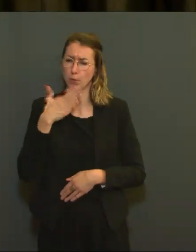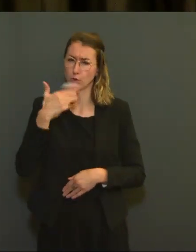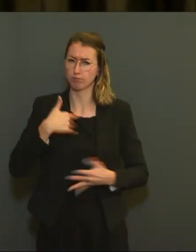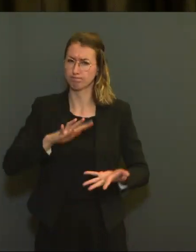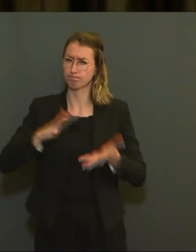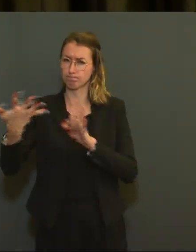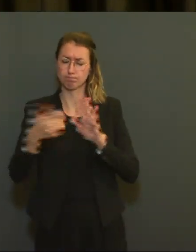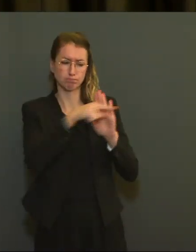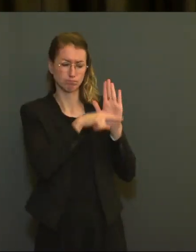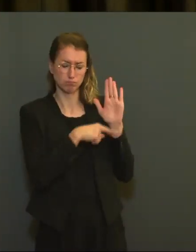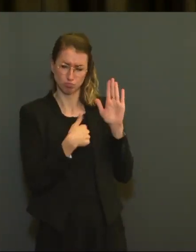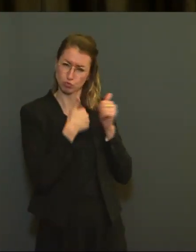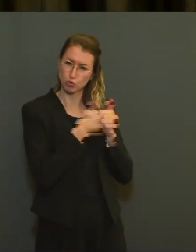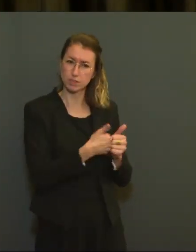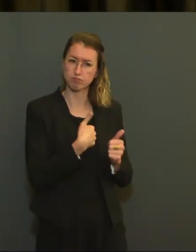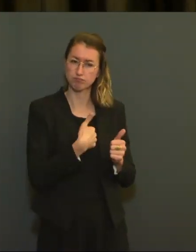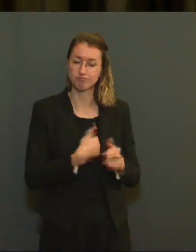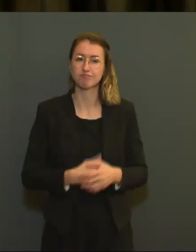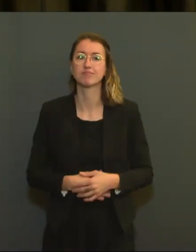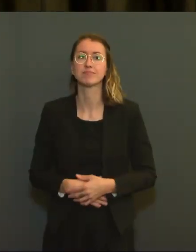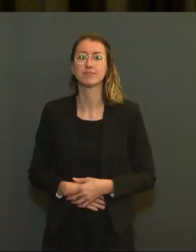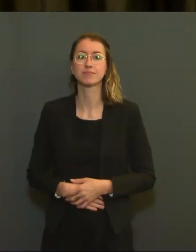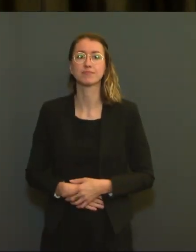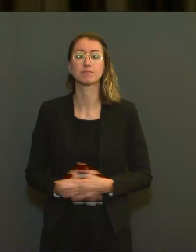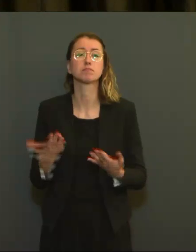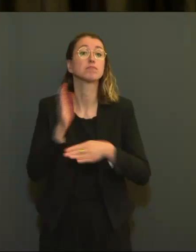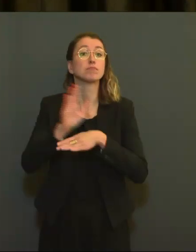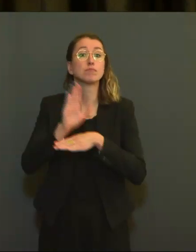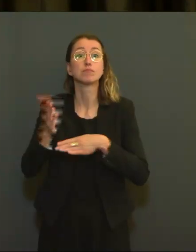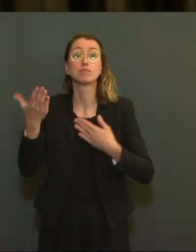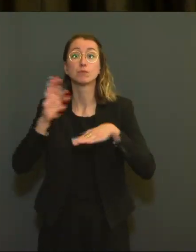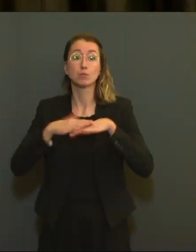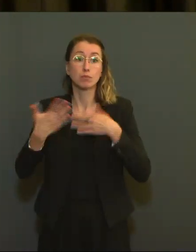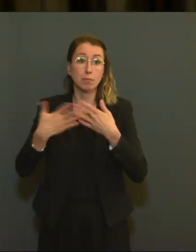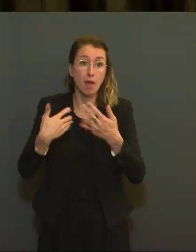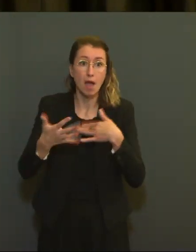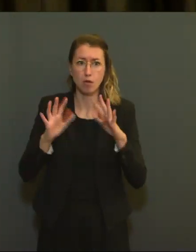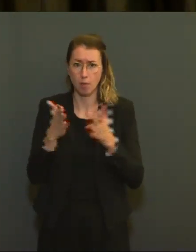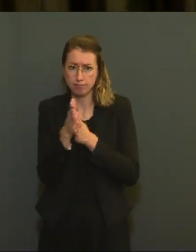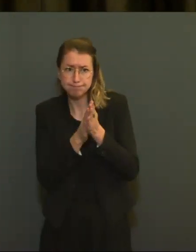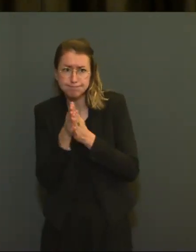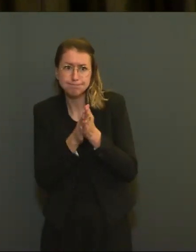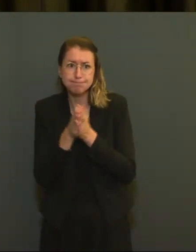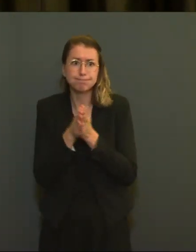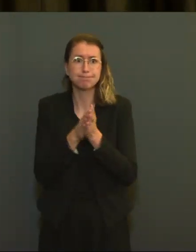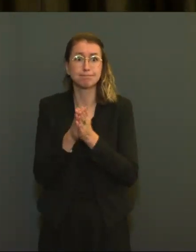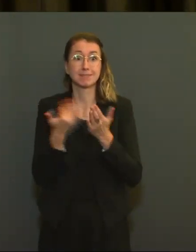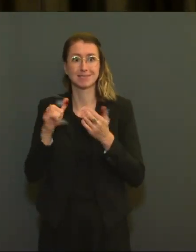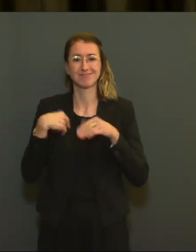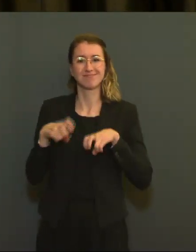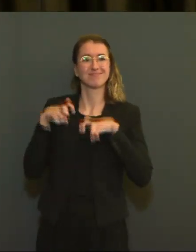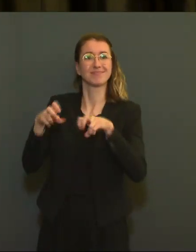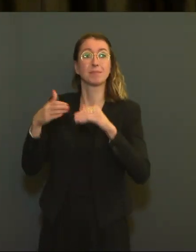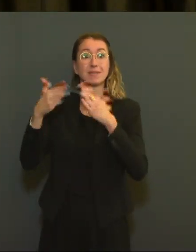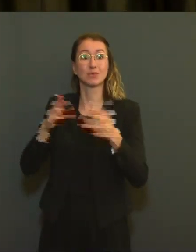ces recommandations, de ces mesures. Que ce soit l'hygiène des mains, et on pense notamment lorsqu'on rentre chez soi, le